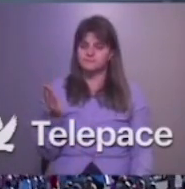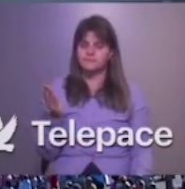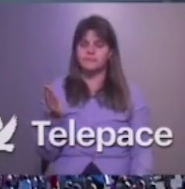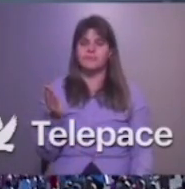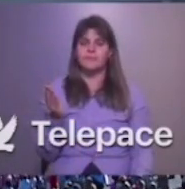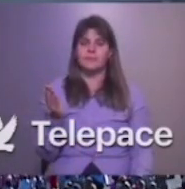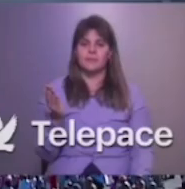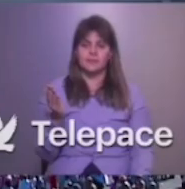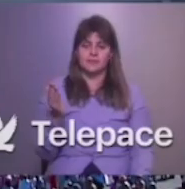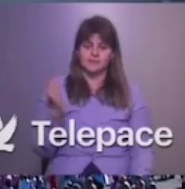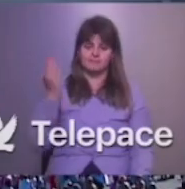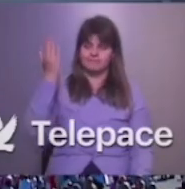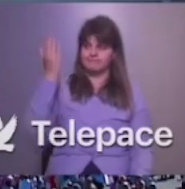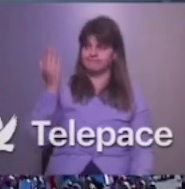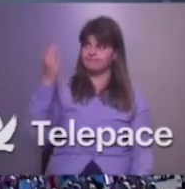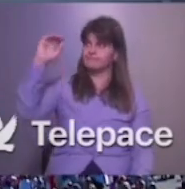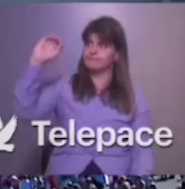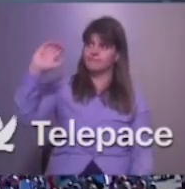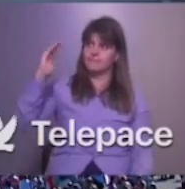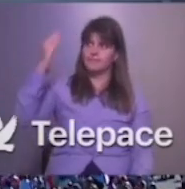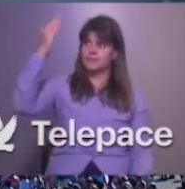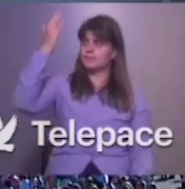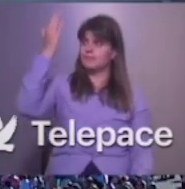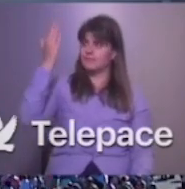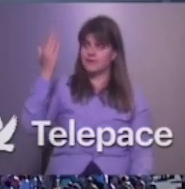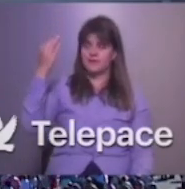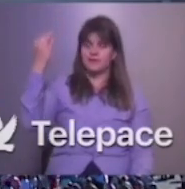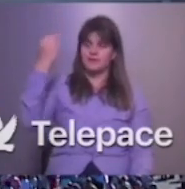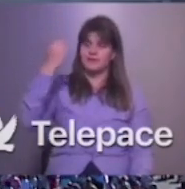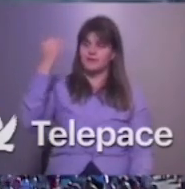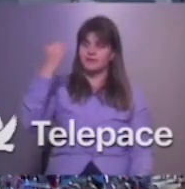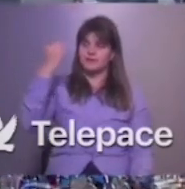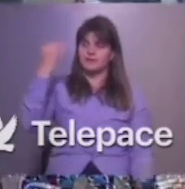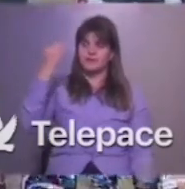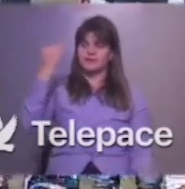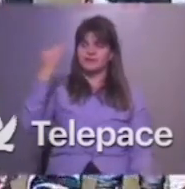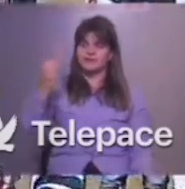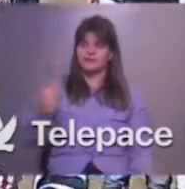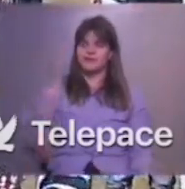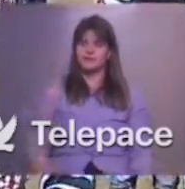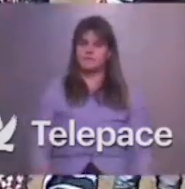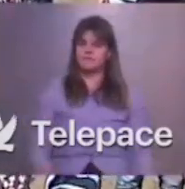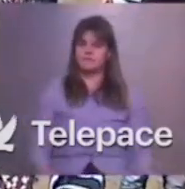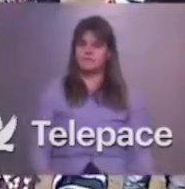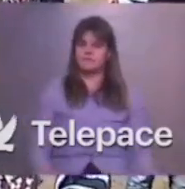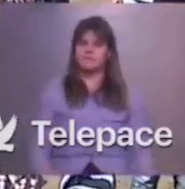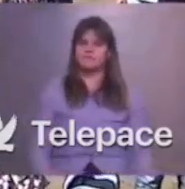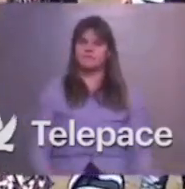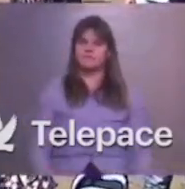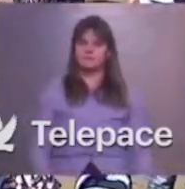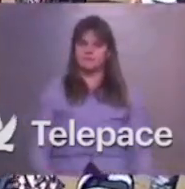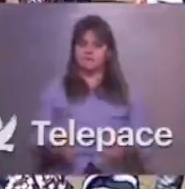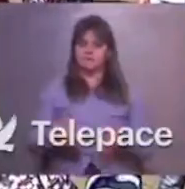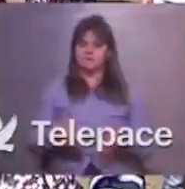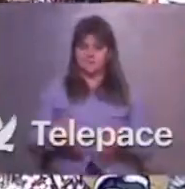posto preparato l'immagine della Madonna, perché dall'alto